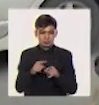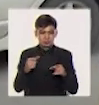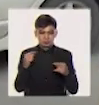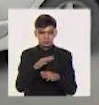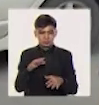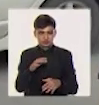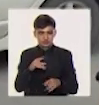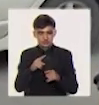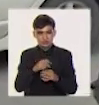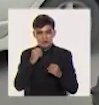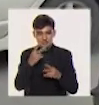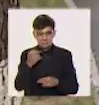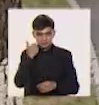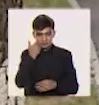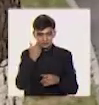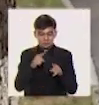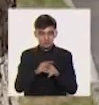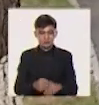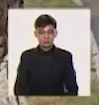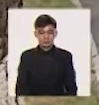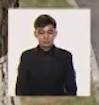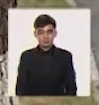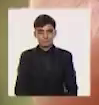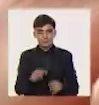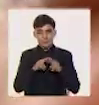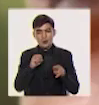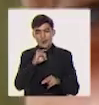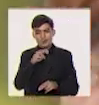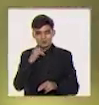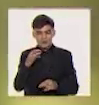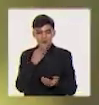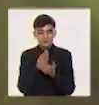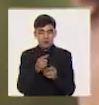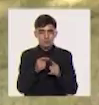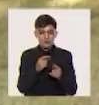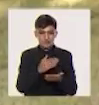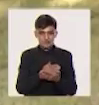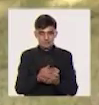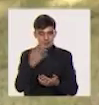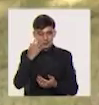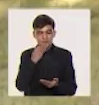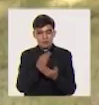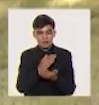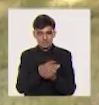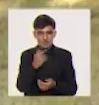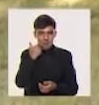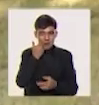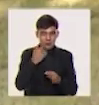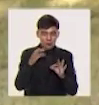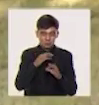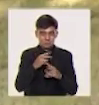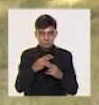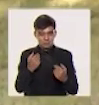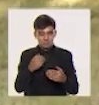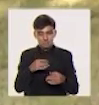Ол деген бассыздық, ол деген ұятсыздық. Бұндайға Айдардың айтары өз уәжі бар. Бұл бір ұят нәрсе санайтын ештеңе